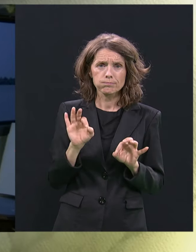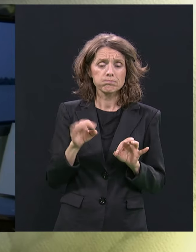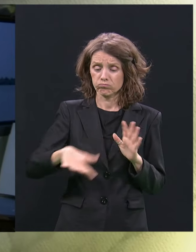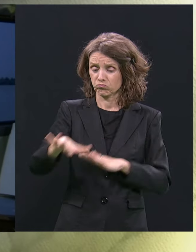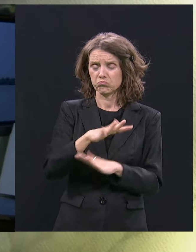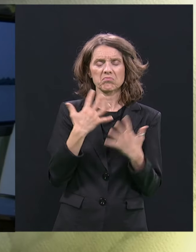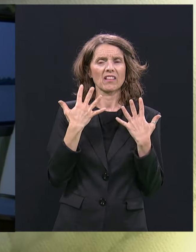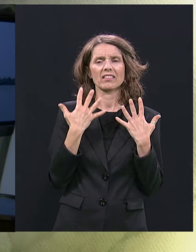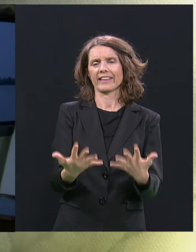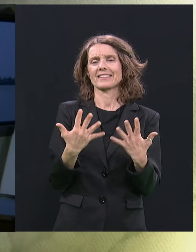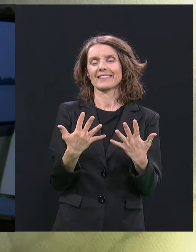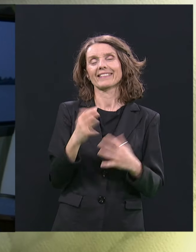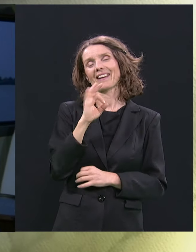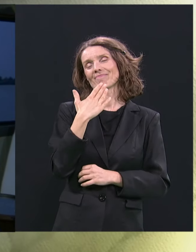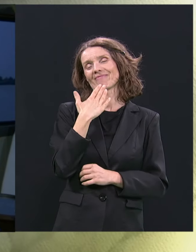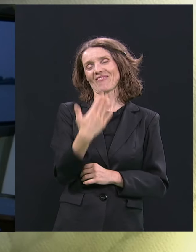čisto. Hvala.